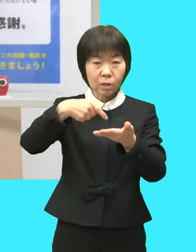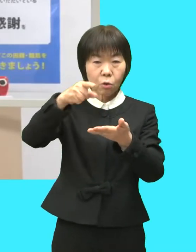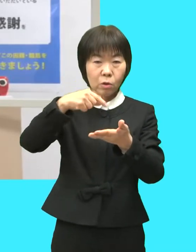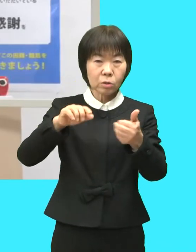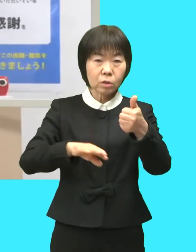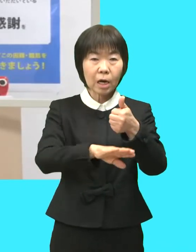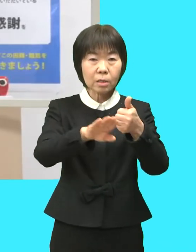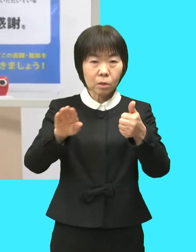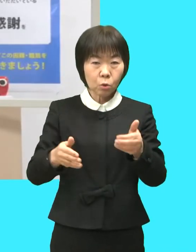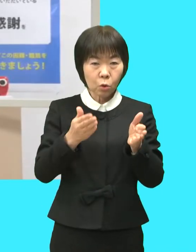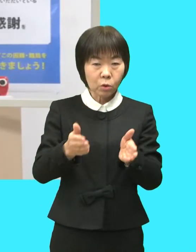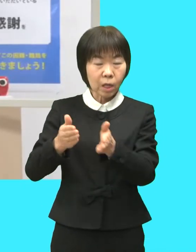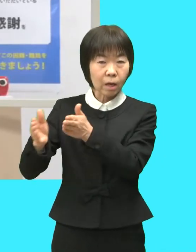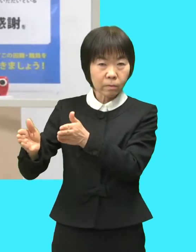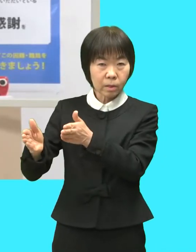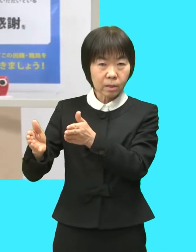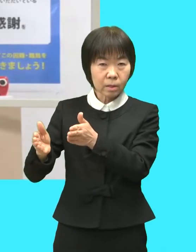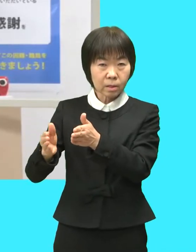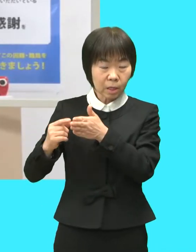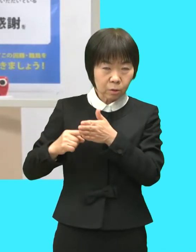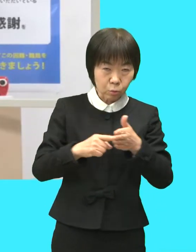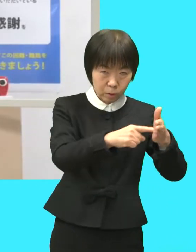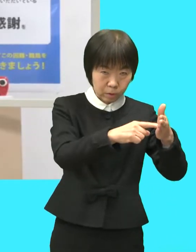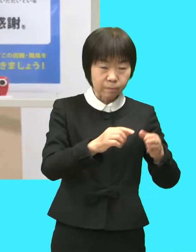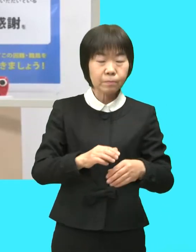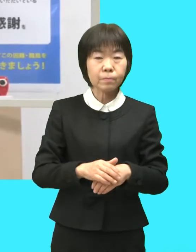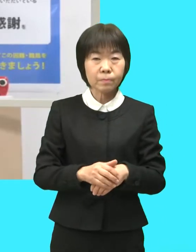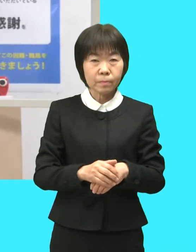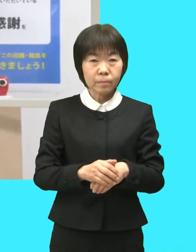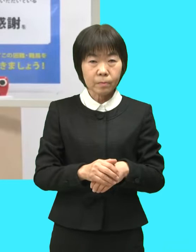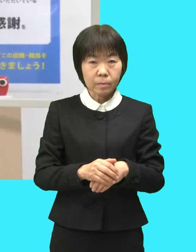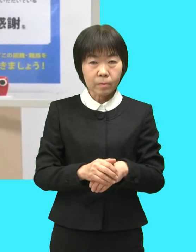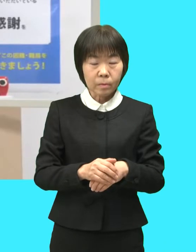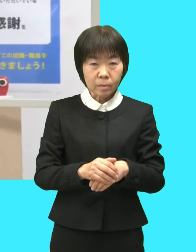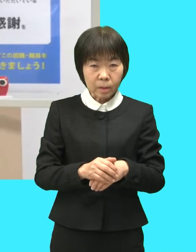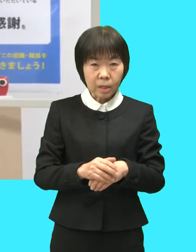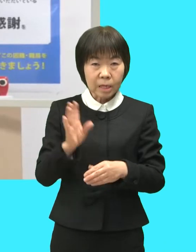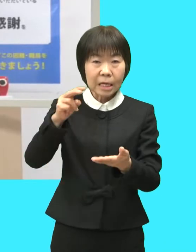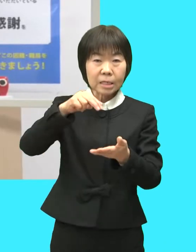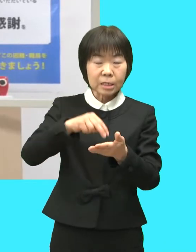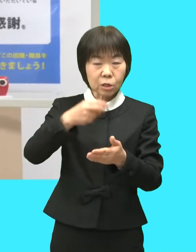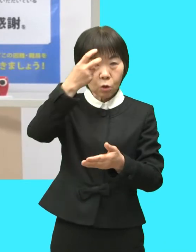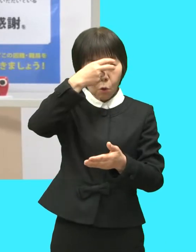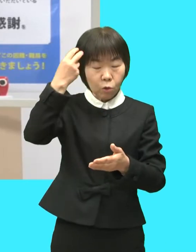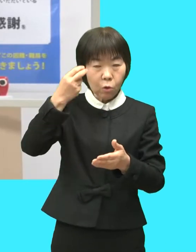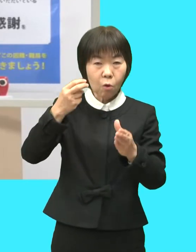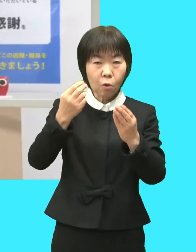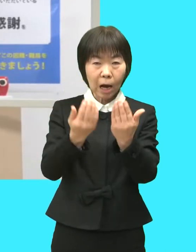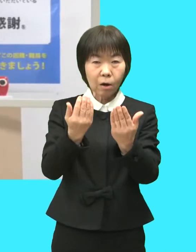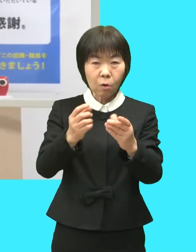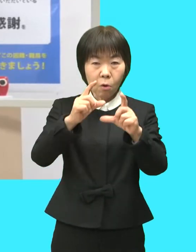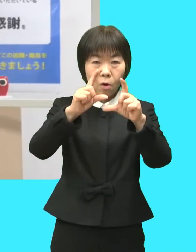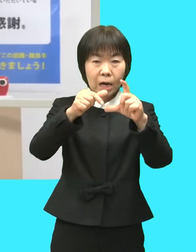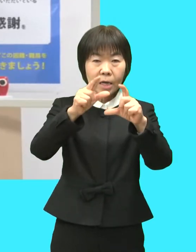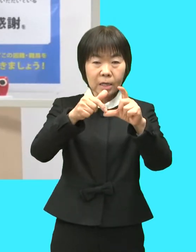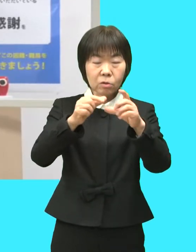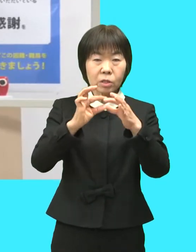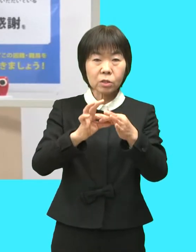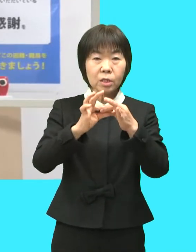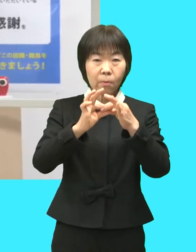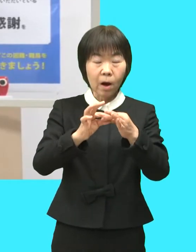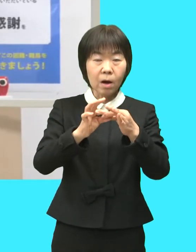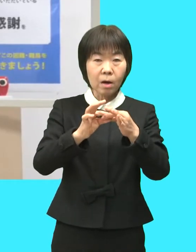環境の整備に努めてまいります。また県立高等学校改革につきまし